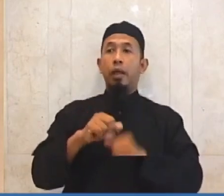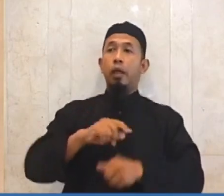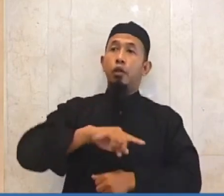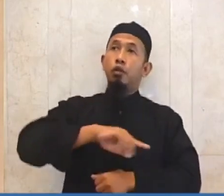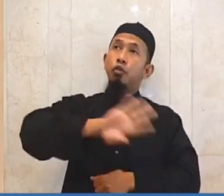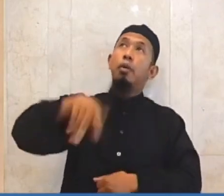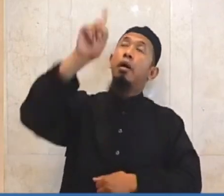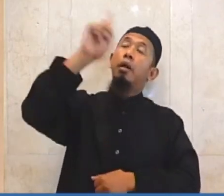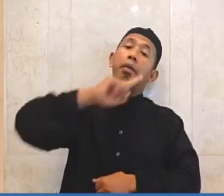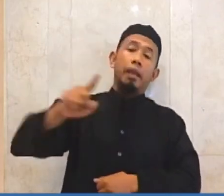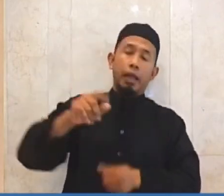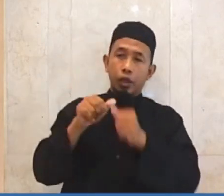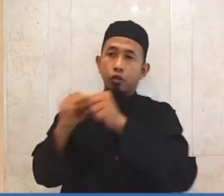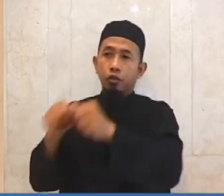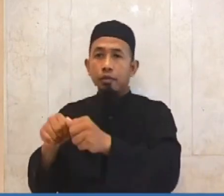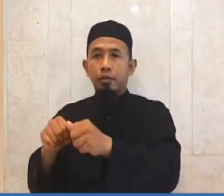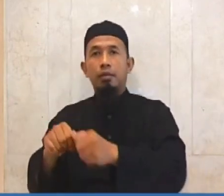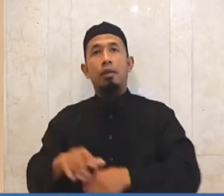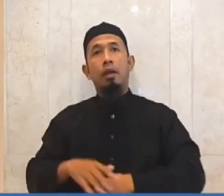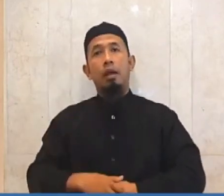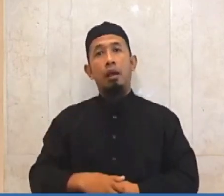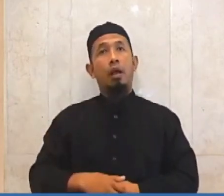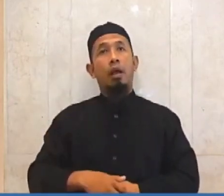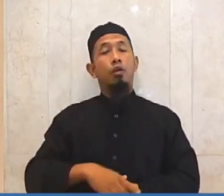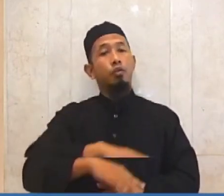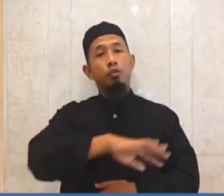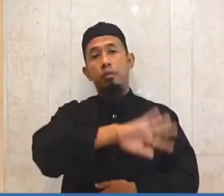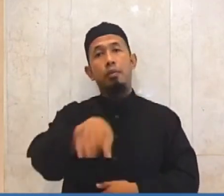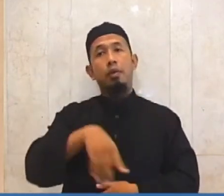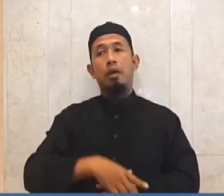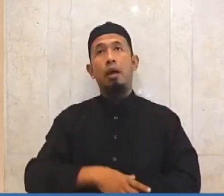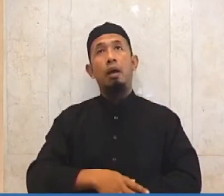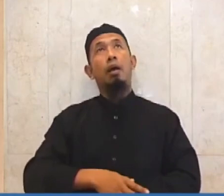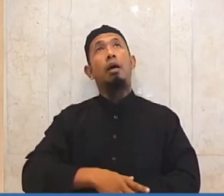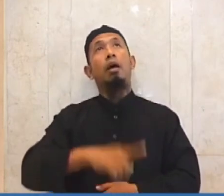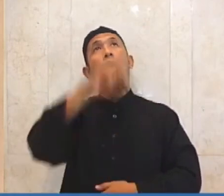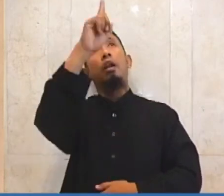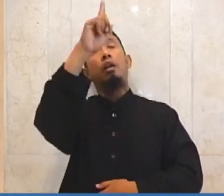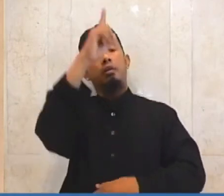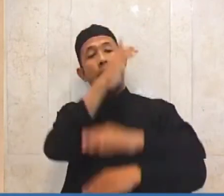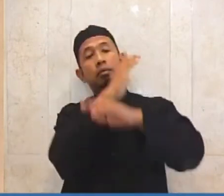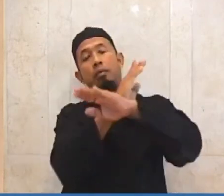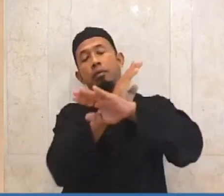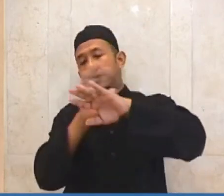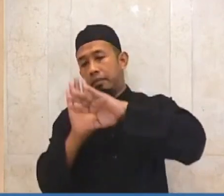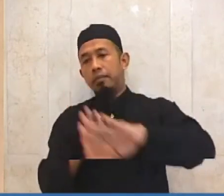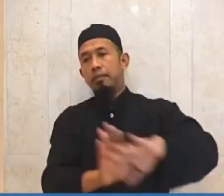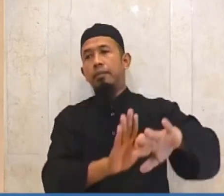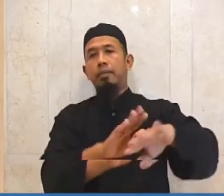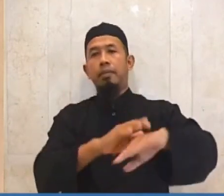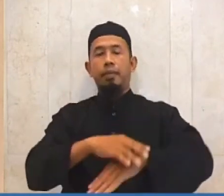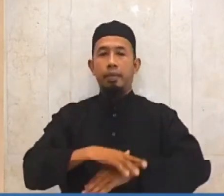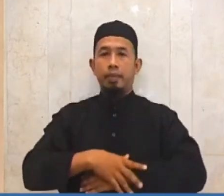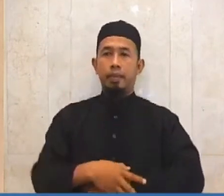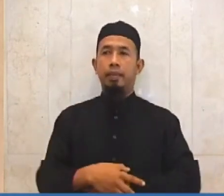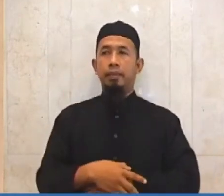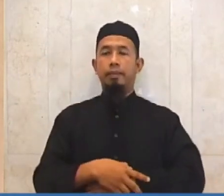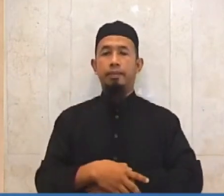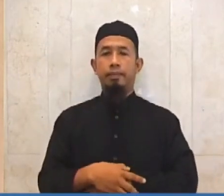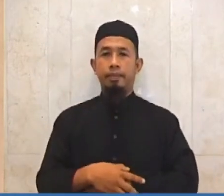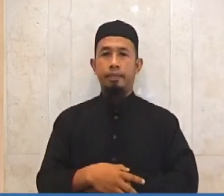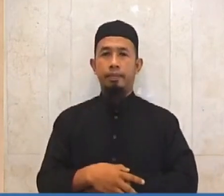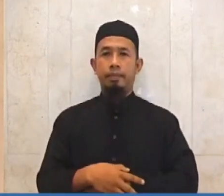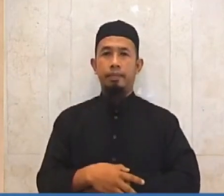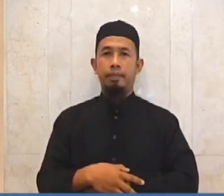taala dan juga berusaha sekuat mungkin menjauhi apa yang dilarang oleh Allah subhanahu wa